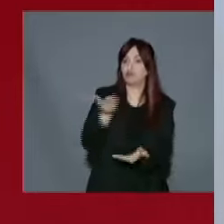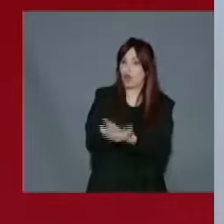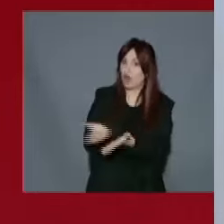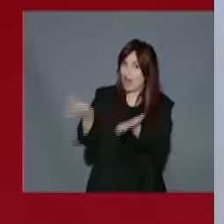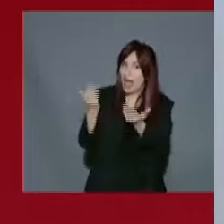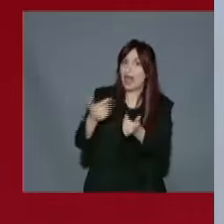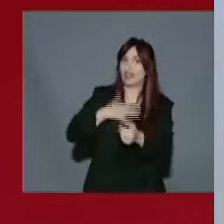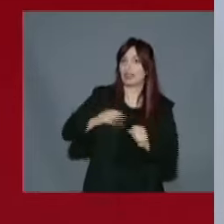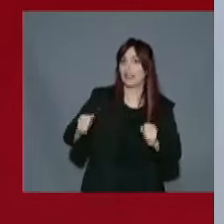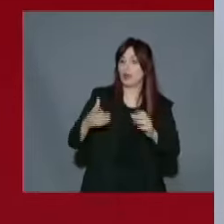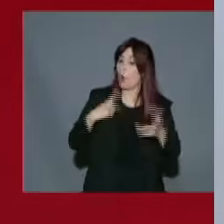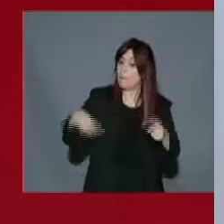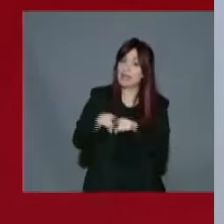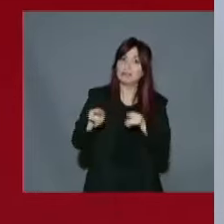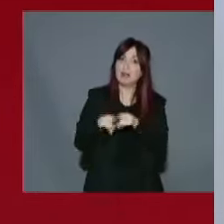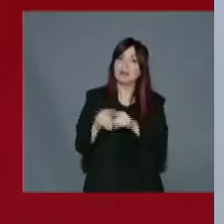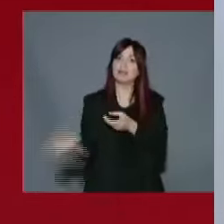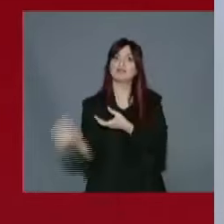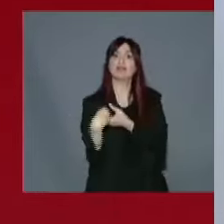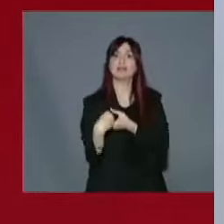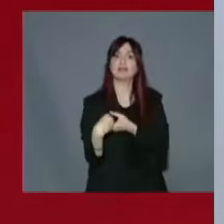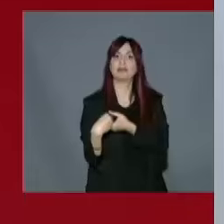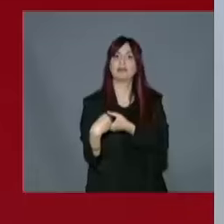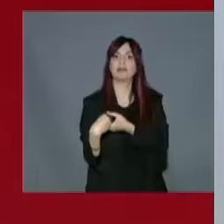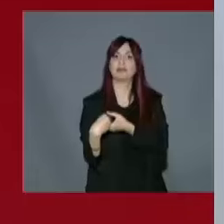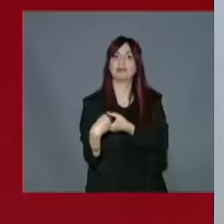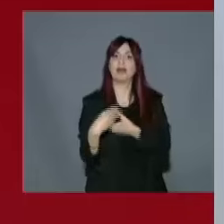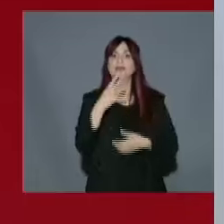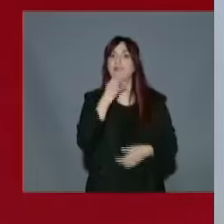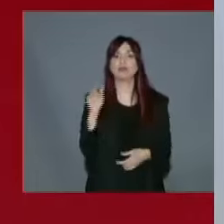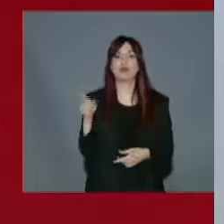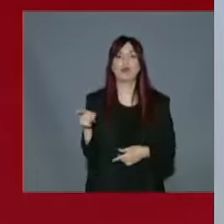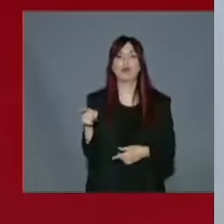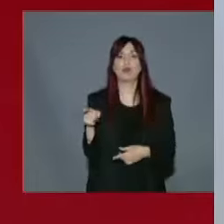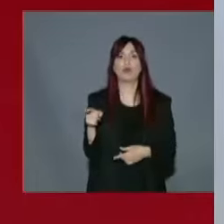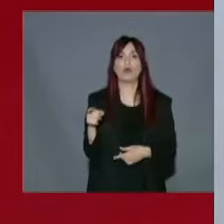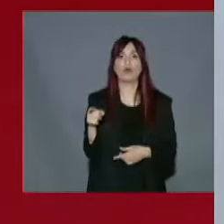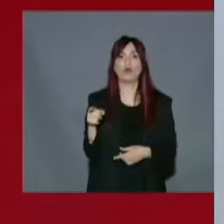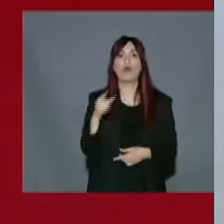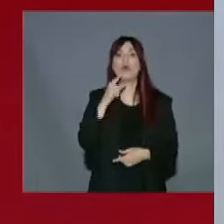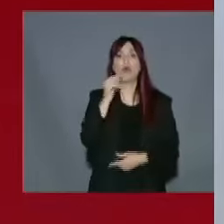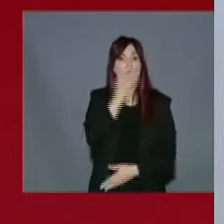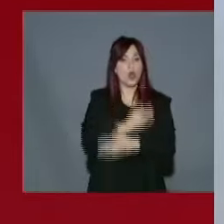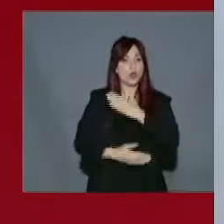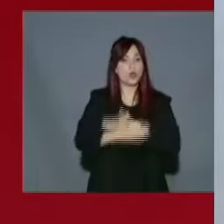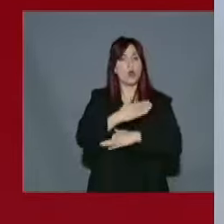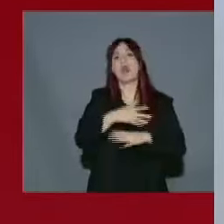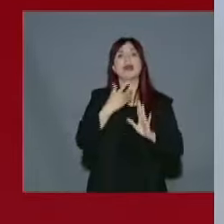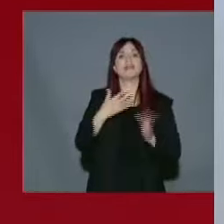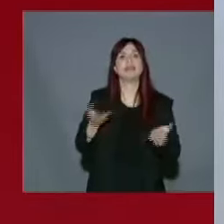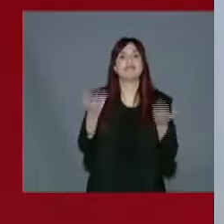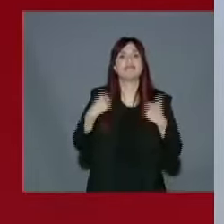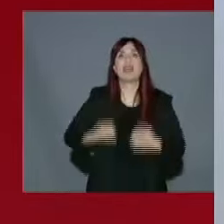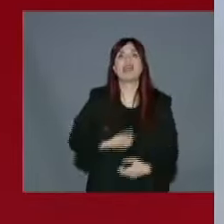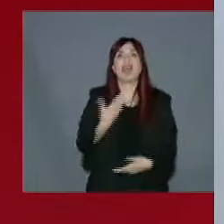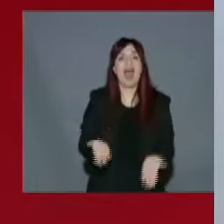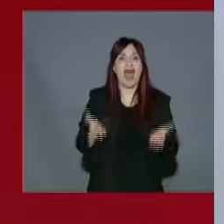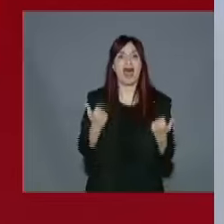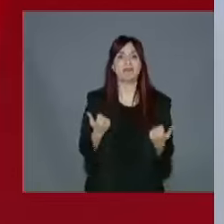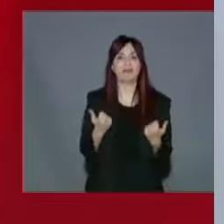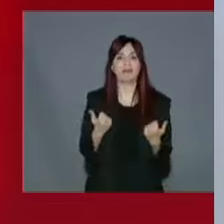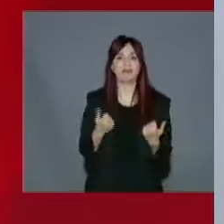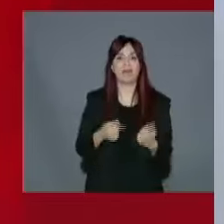αλλά θα συνυπάρξουν. Όπως συνυπήρξαν πολλές διαφορετικές γλώσσες και οπτικές γωνίες τα πολλά χρόνια που ο